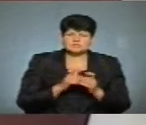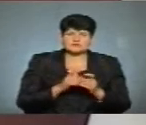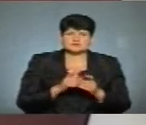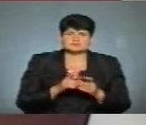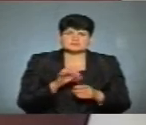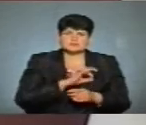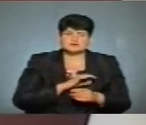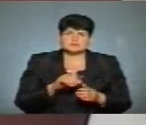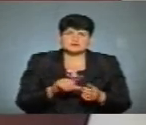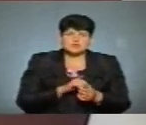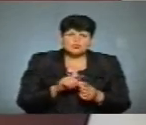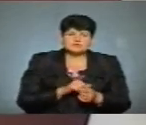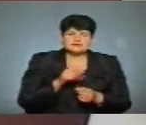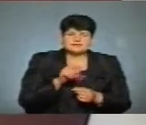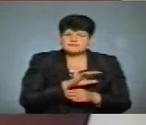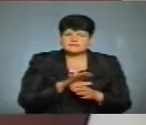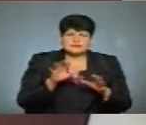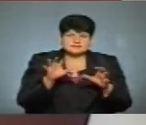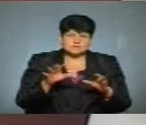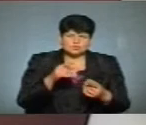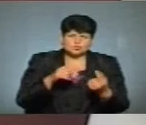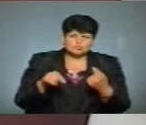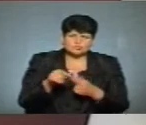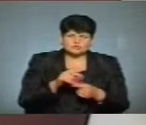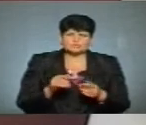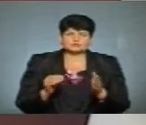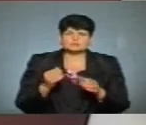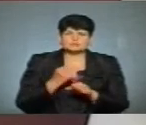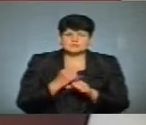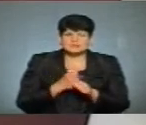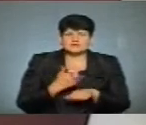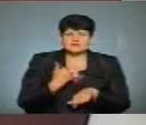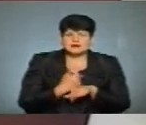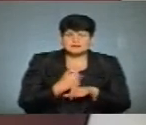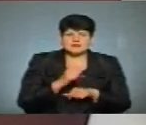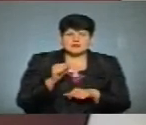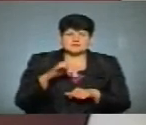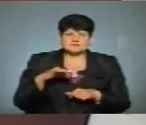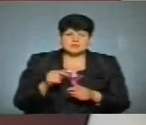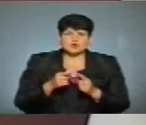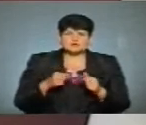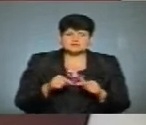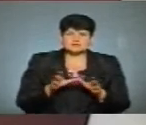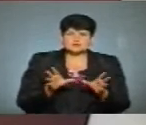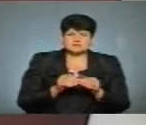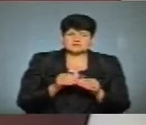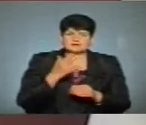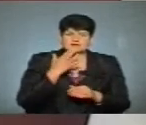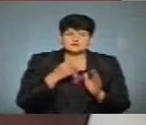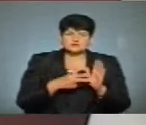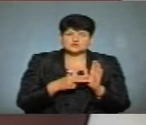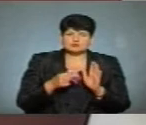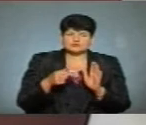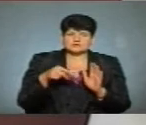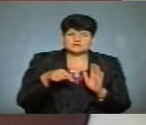зловживанням наркотиками та їхнім незаконним оборотом установила Генеральна асамблея Організації Об'єднаних Націй 7